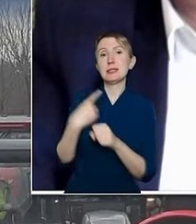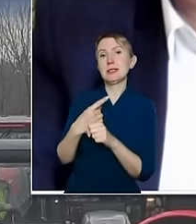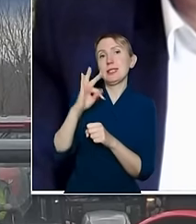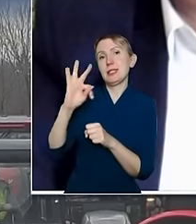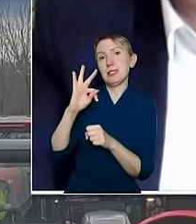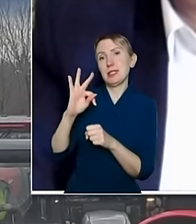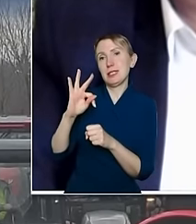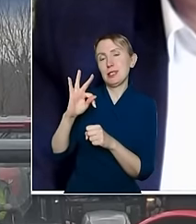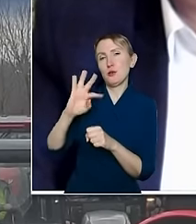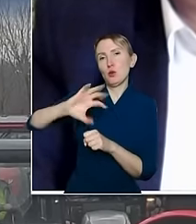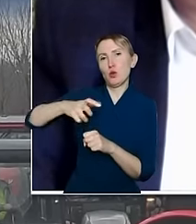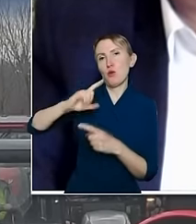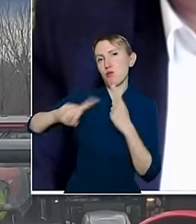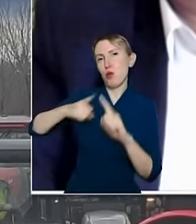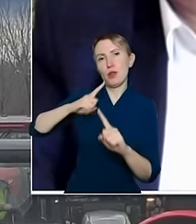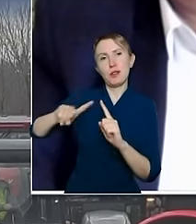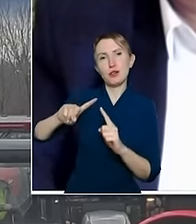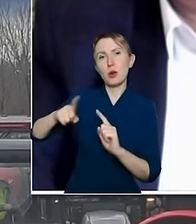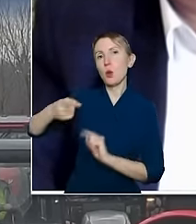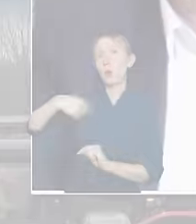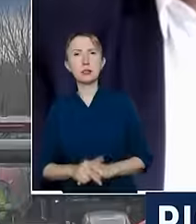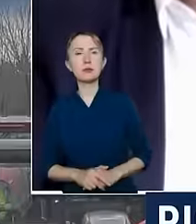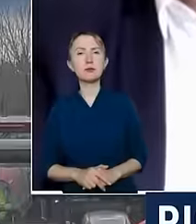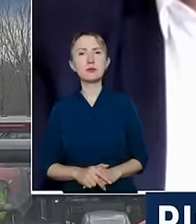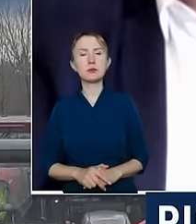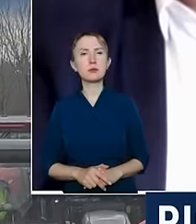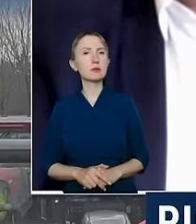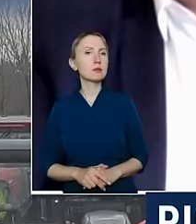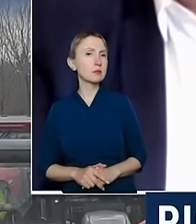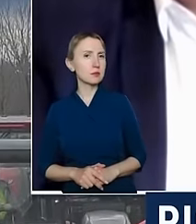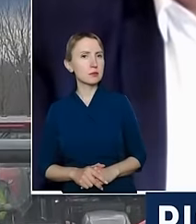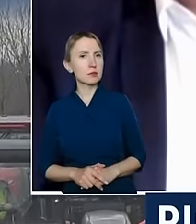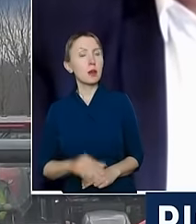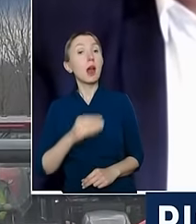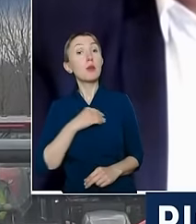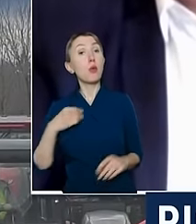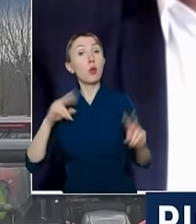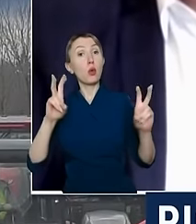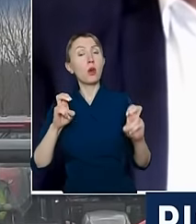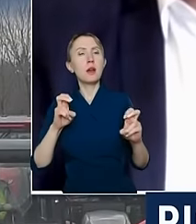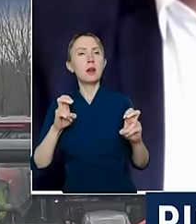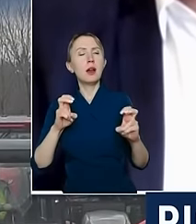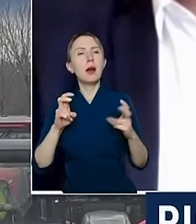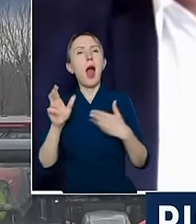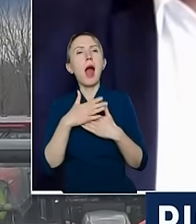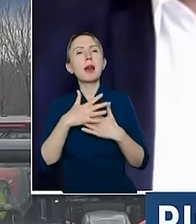macierzystych grup politycznych. U nas nie przewiduje takich zmian. Jest takie polskie przysłowie, że ryba się psuje od głowy. No jak pan widział, że pana szef miał pan